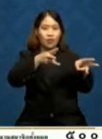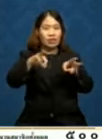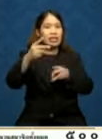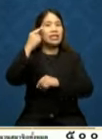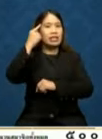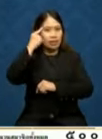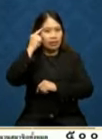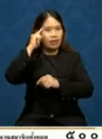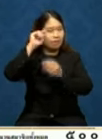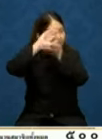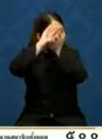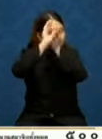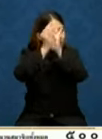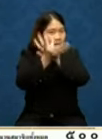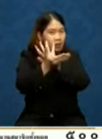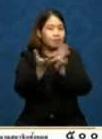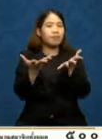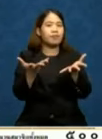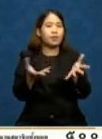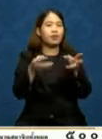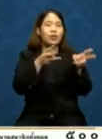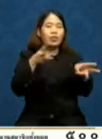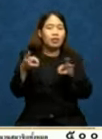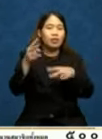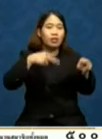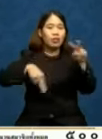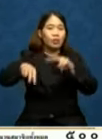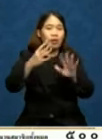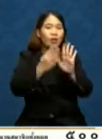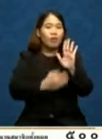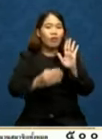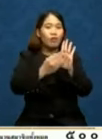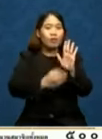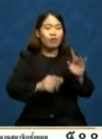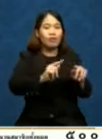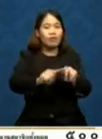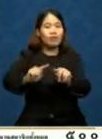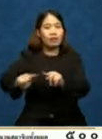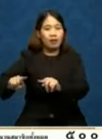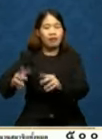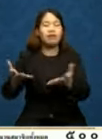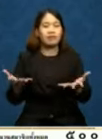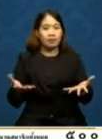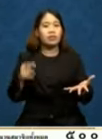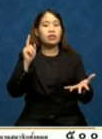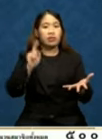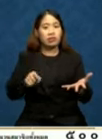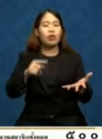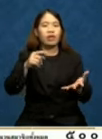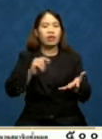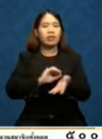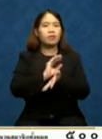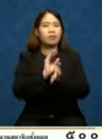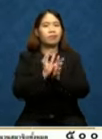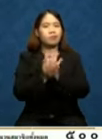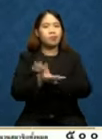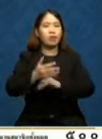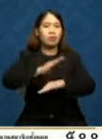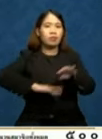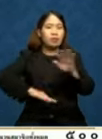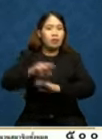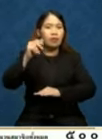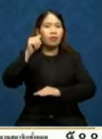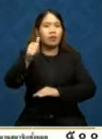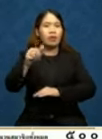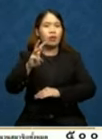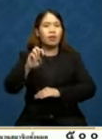ดปักหมุดหมายทางสังคมวิธีการอบรมสั่งสอนบุตรหลาน ให้เกิดการเปลี่ยนแปลงพฤติกรรมสร้างวินัย